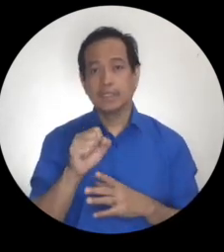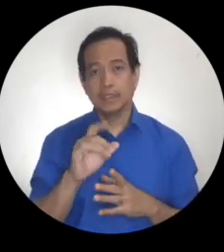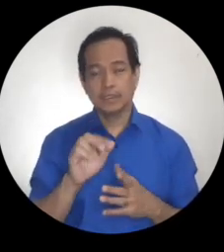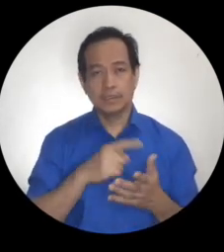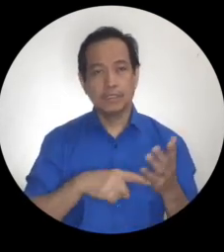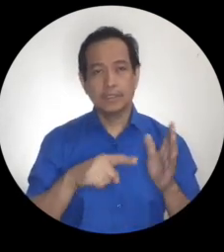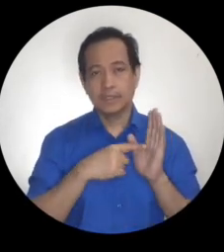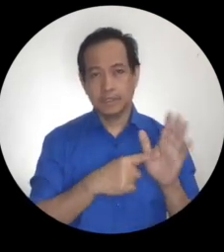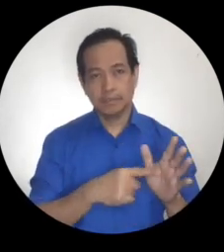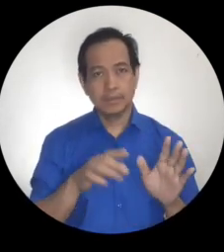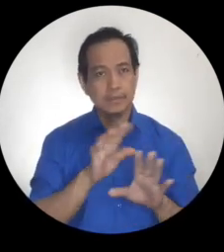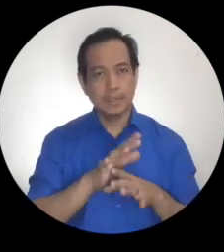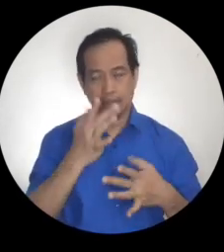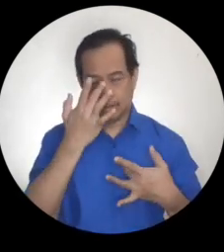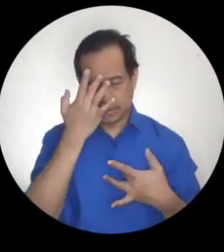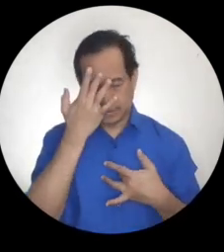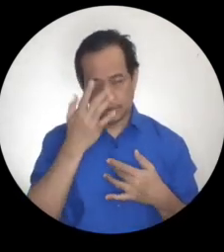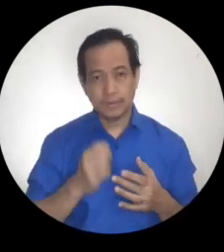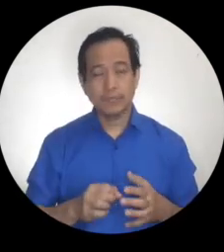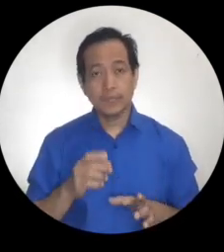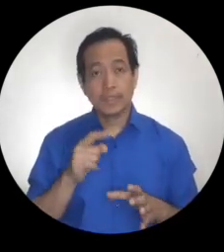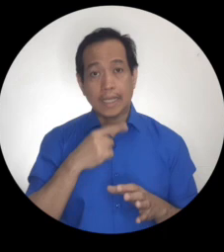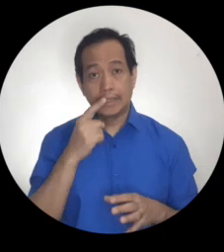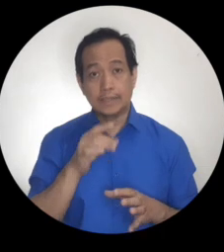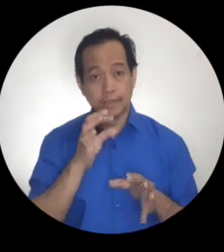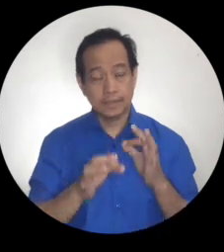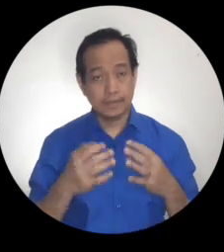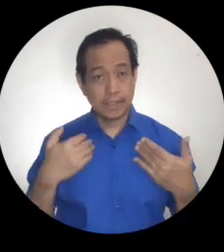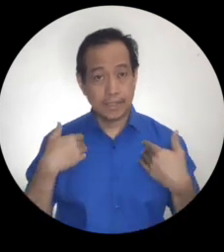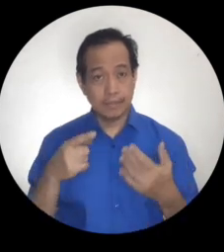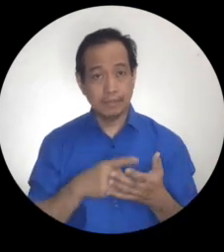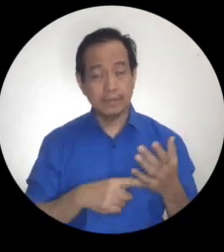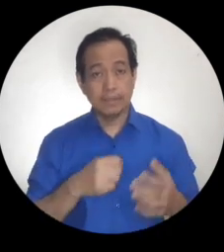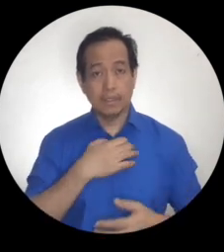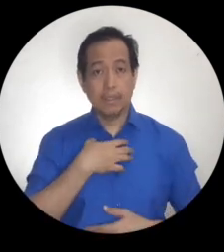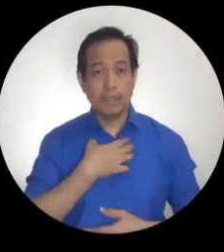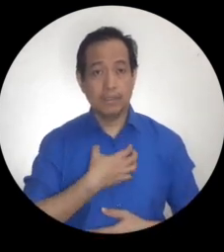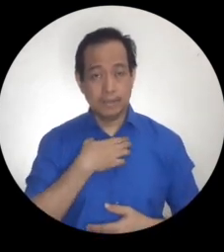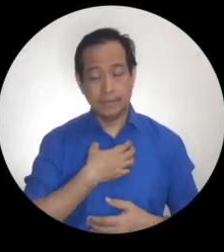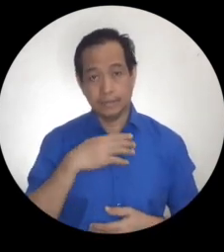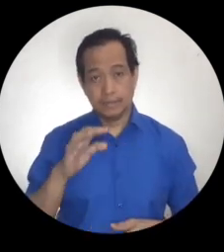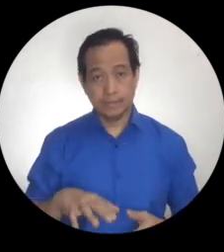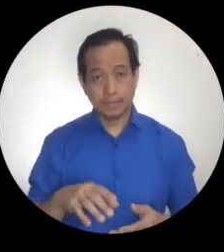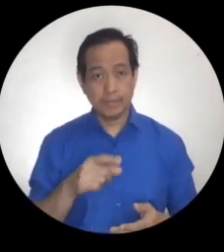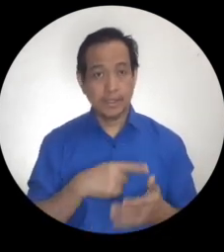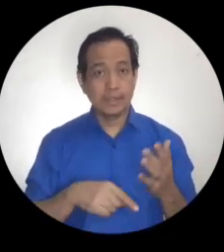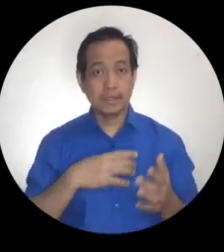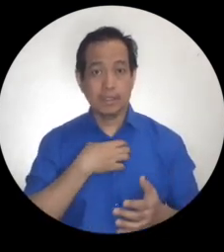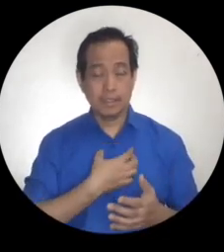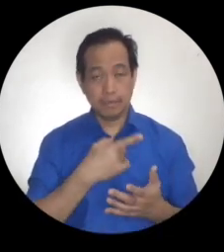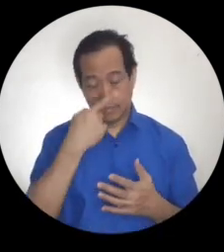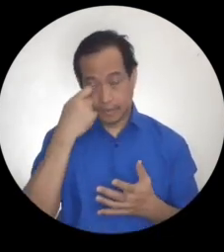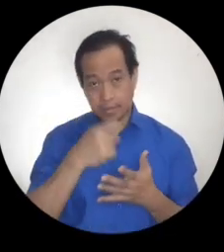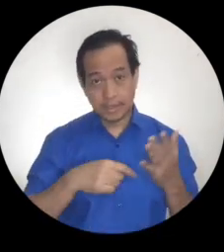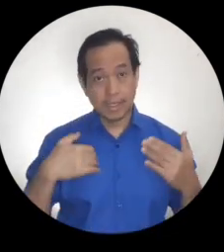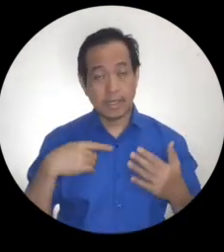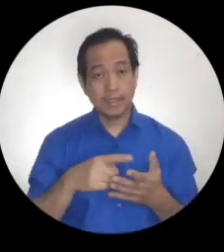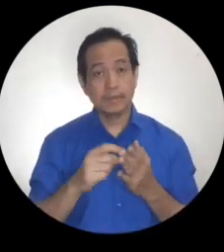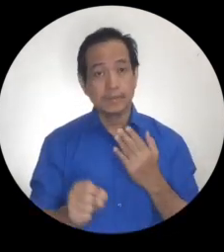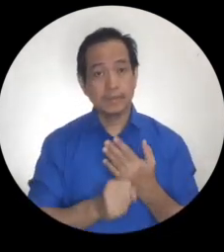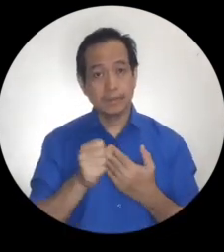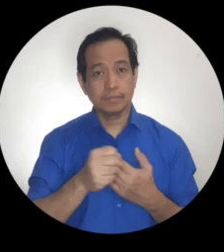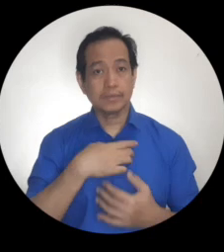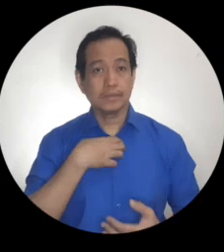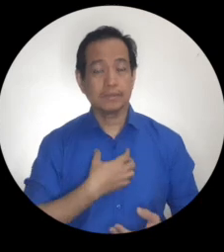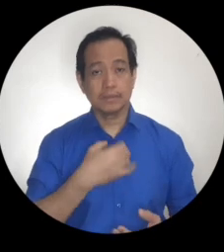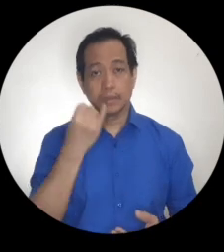scoliosis, simptomas lang ito eh. Hindi siya sakit per se. So parang sinabi ko na may ubo ang isang tao. Ang ubo, pwedeng